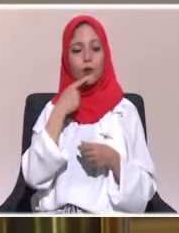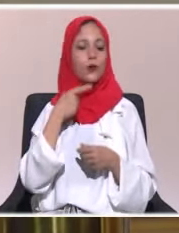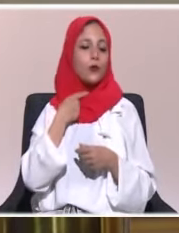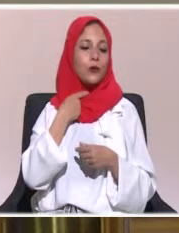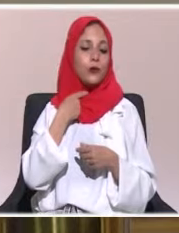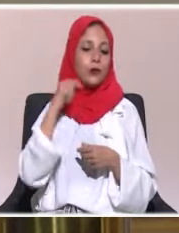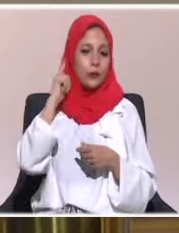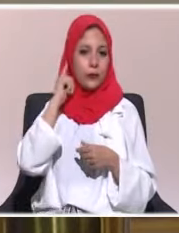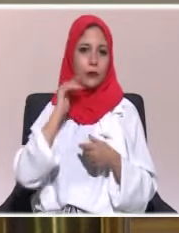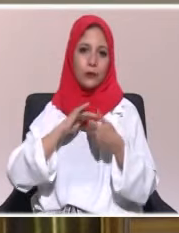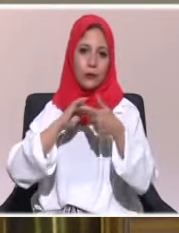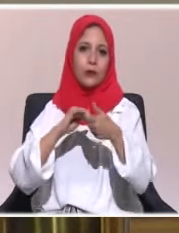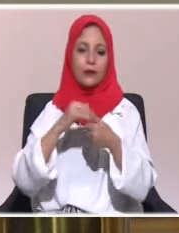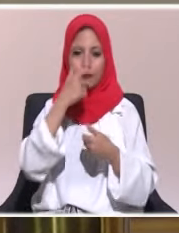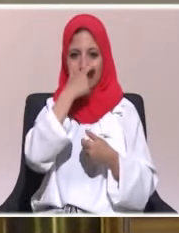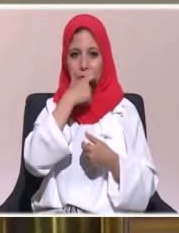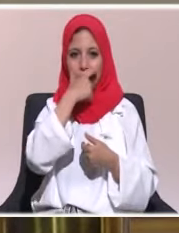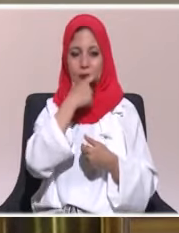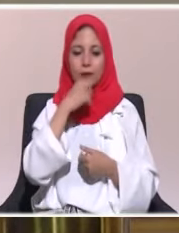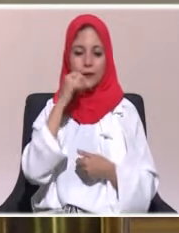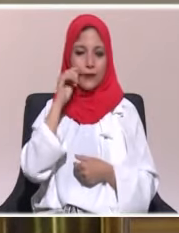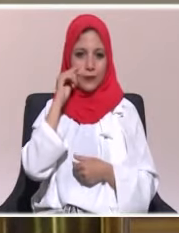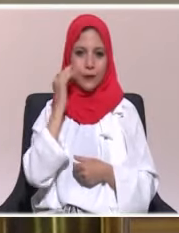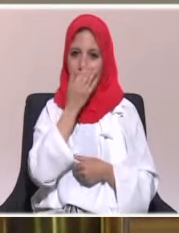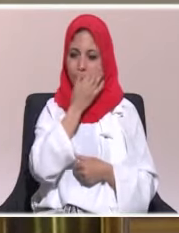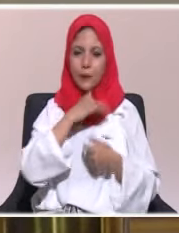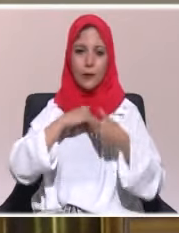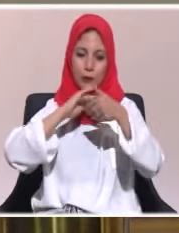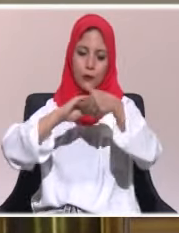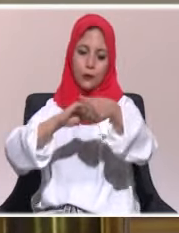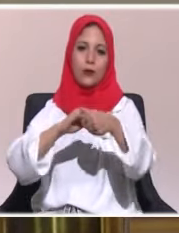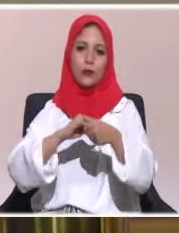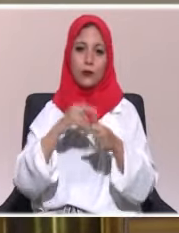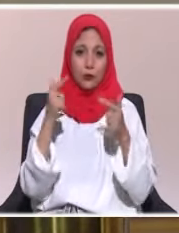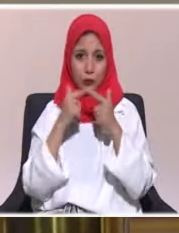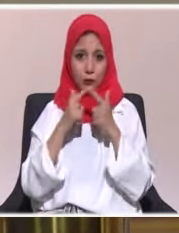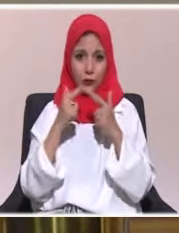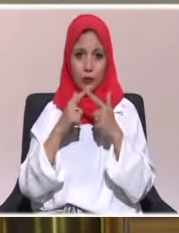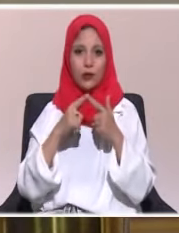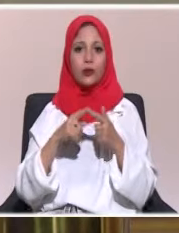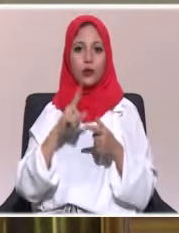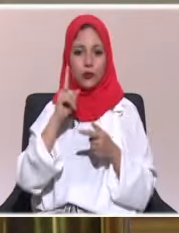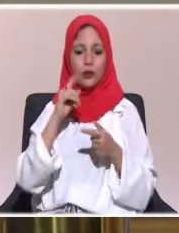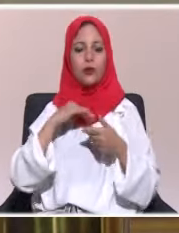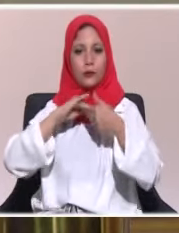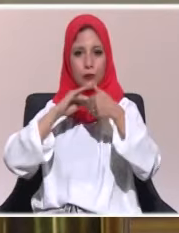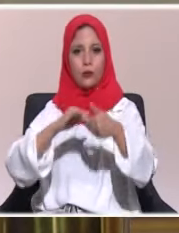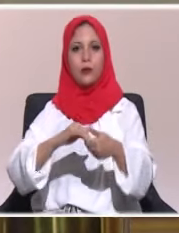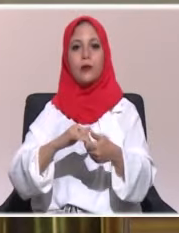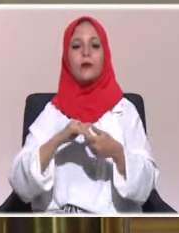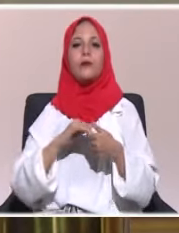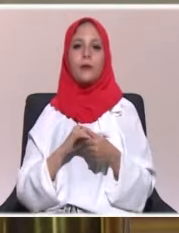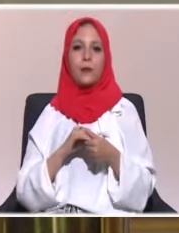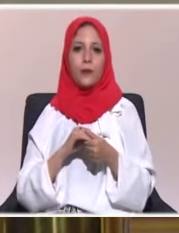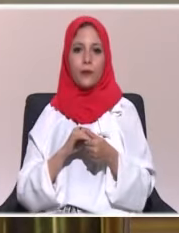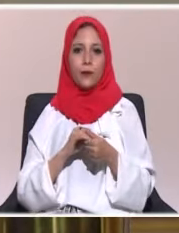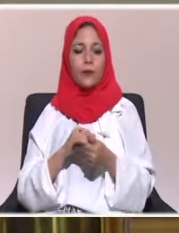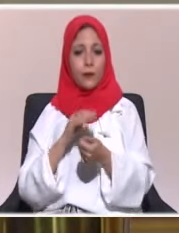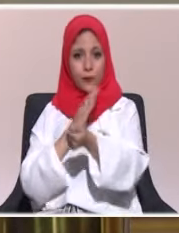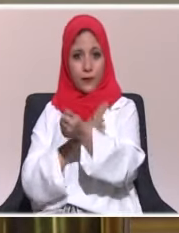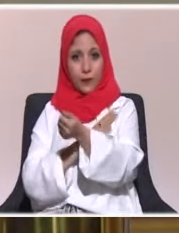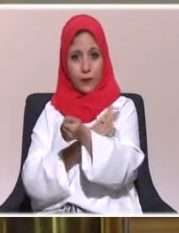بنوصله ودمعتكم اللي بنمسحها ومشاكلكم اللي بإذن الله بنحلها